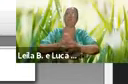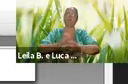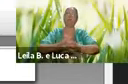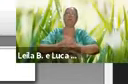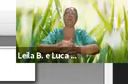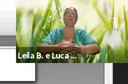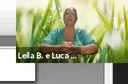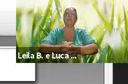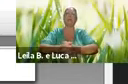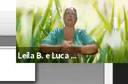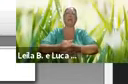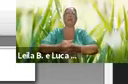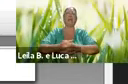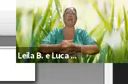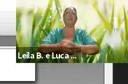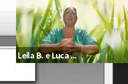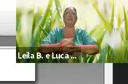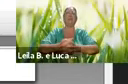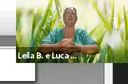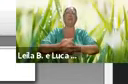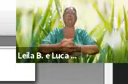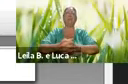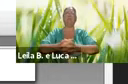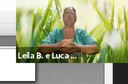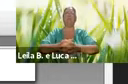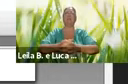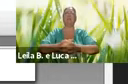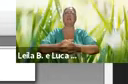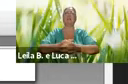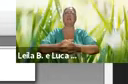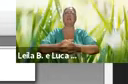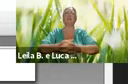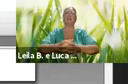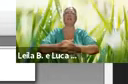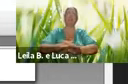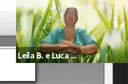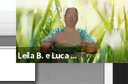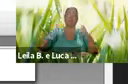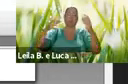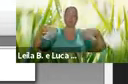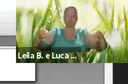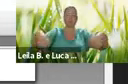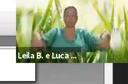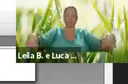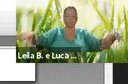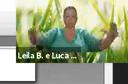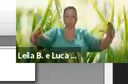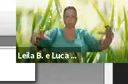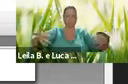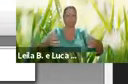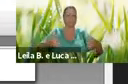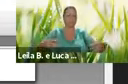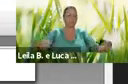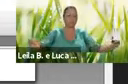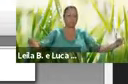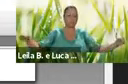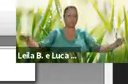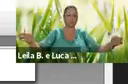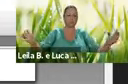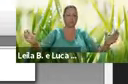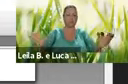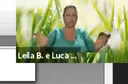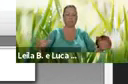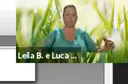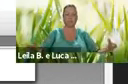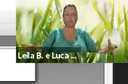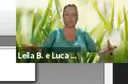facendoci percepire che la preghiera li univa più fortemente tra loro. Então, loro erano un gruppo, stavano